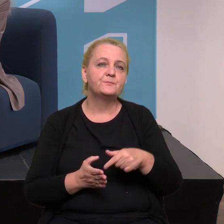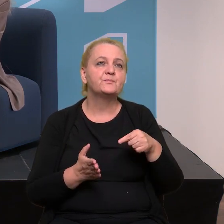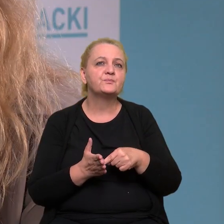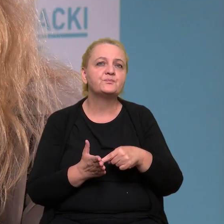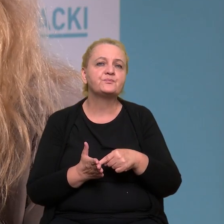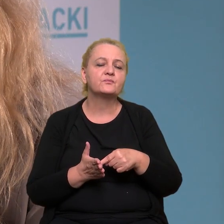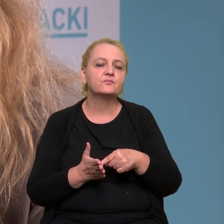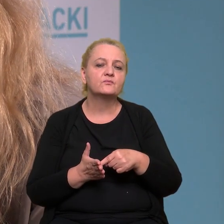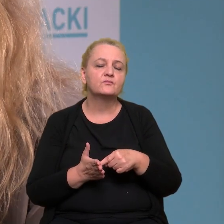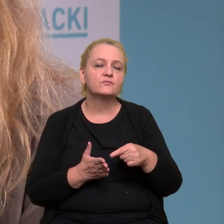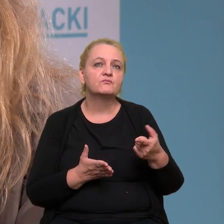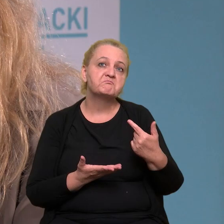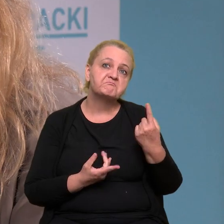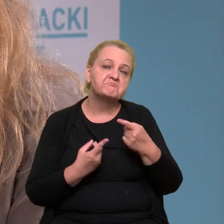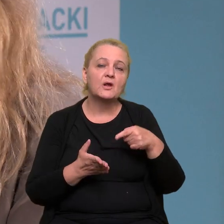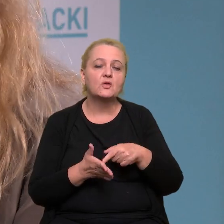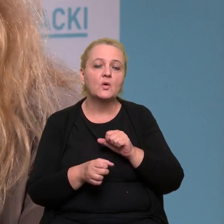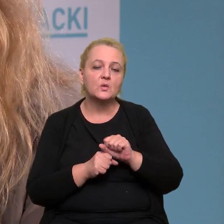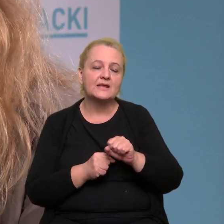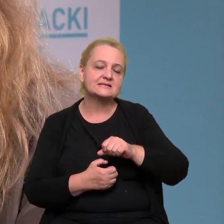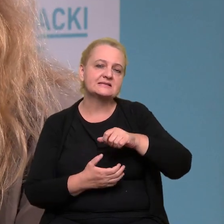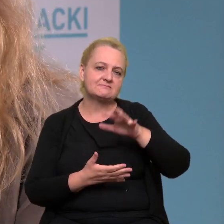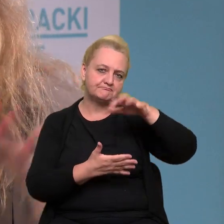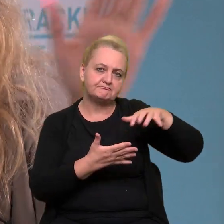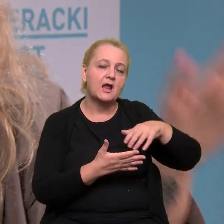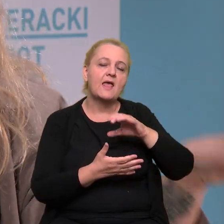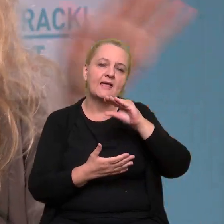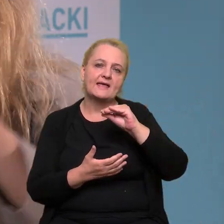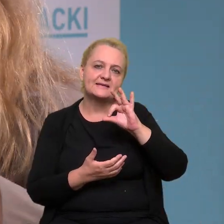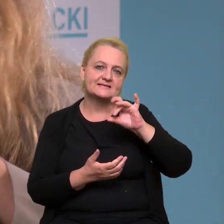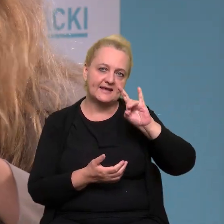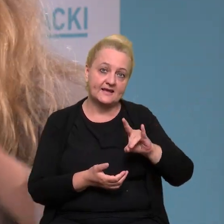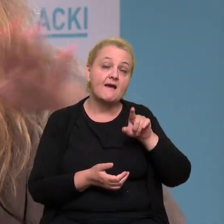Enjoy Schatz, twierdziliśmy, że to są eseje, ale w międzyczasie